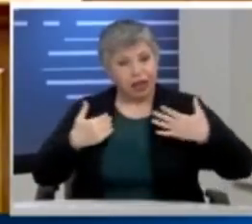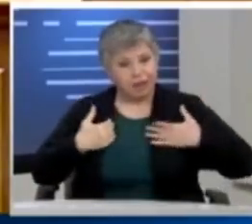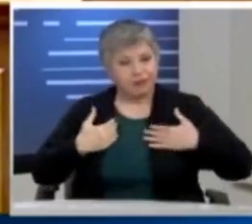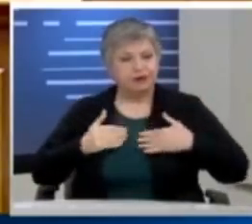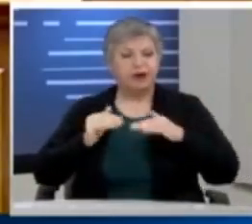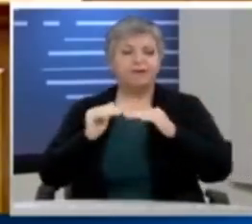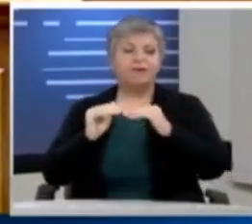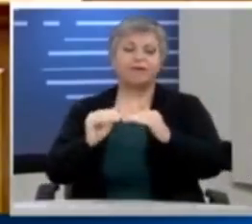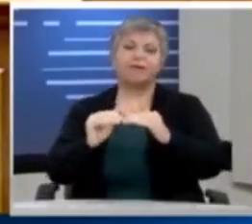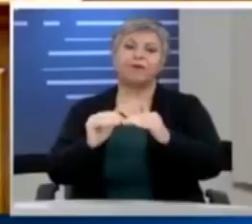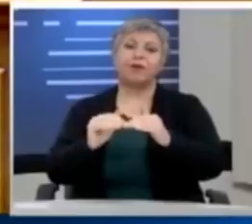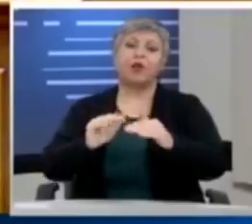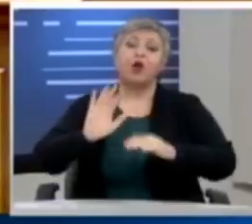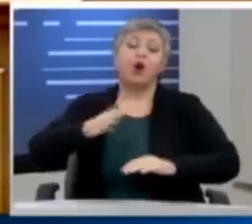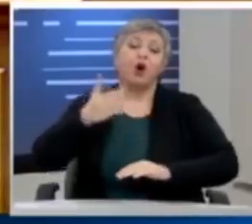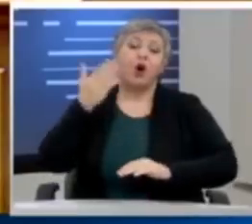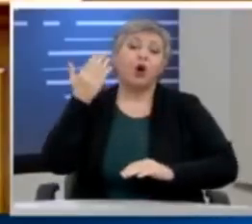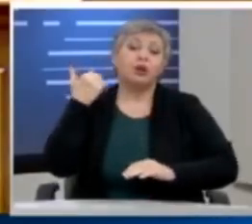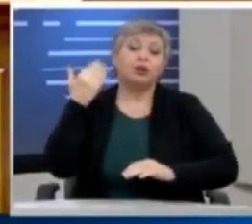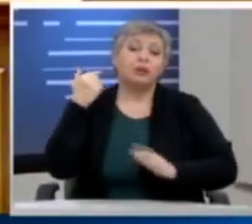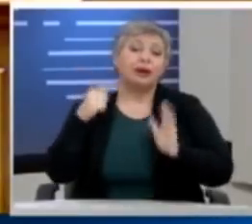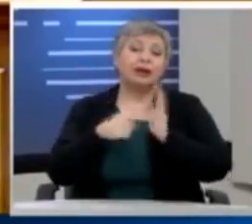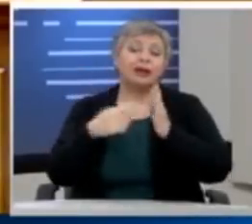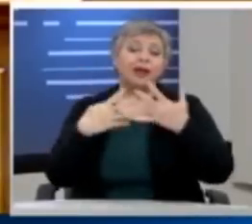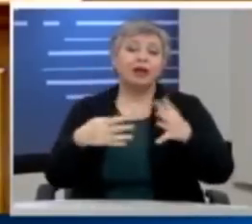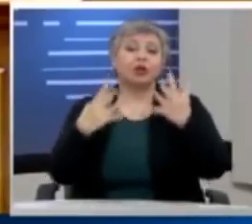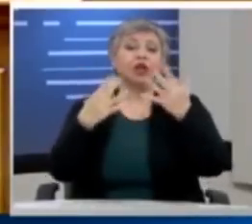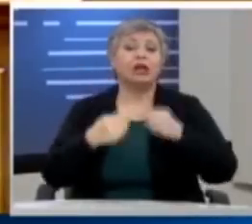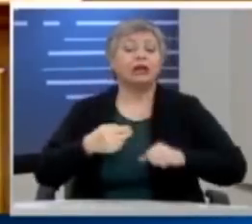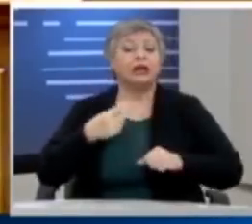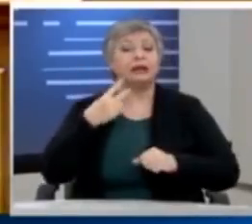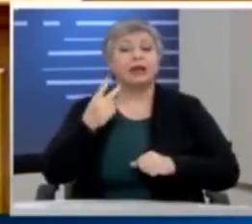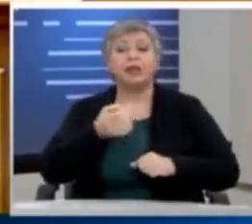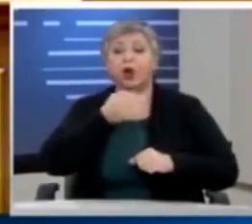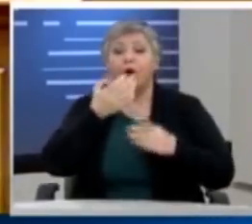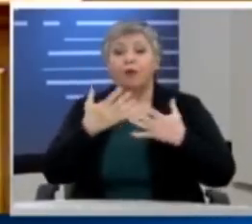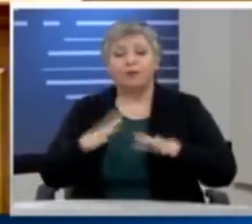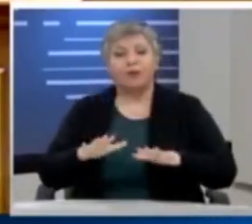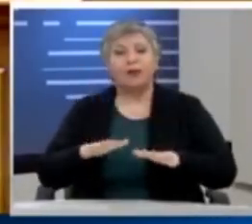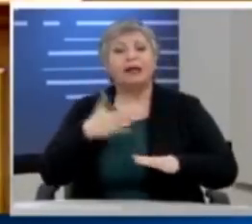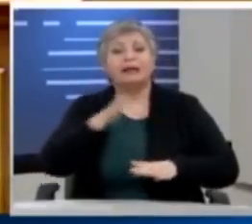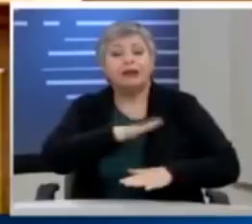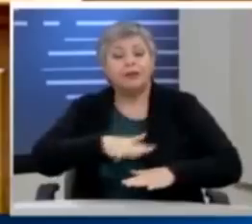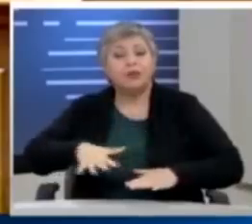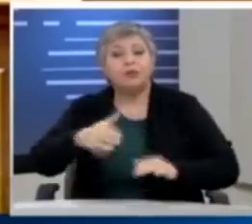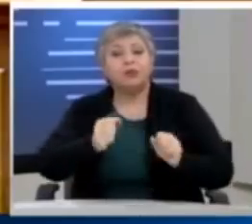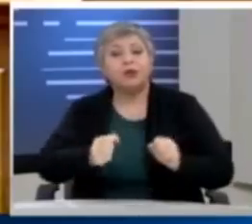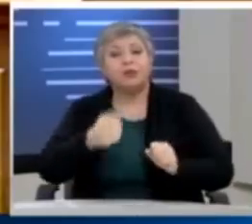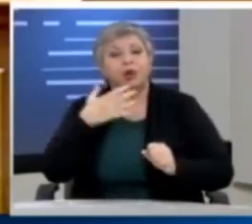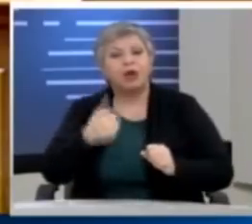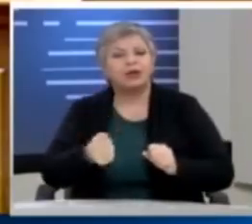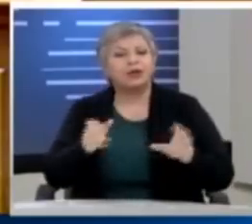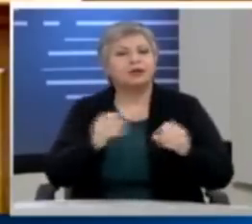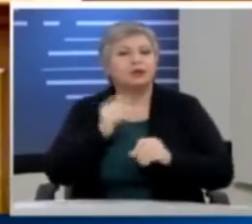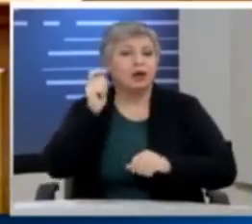σταθεροί στη θέση που είχαμε διατυπώσει το 1992 για τις προϋποθέσεις που θα πρέπει να εκπληρεί το όνομα της γειτονικής